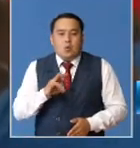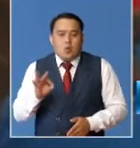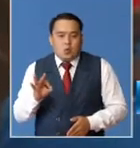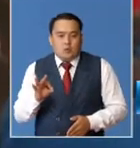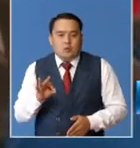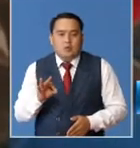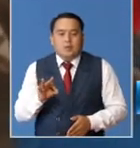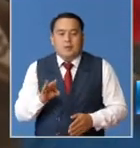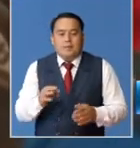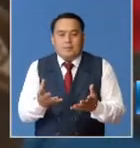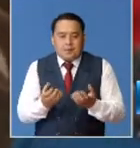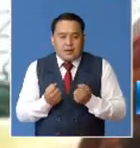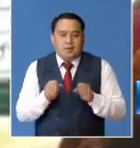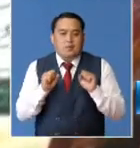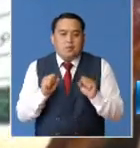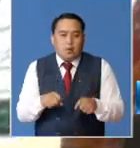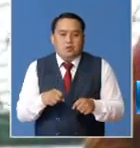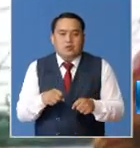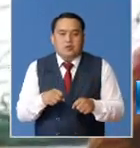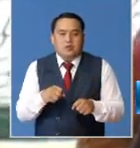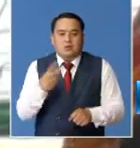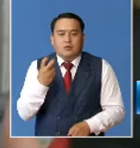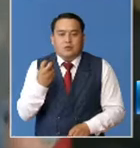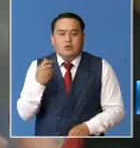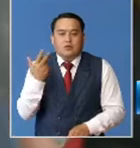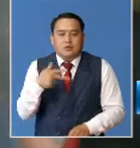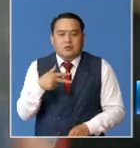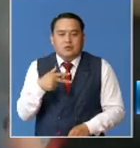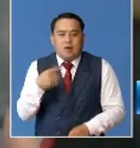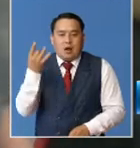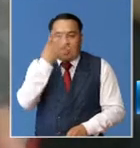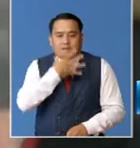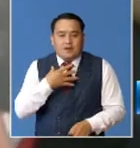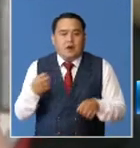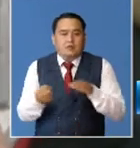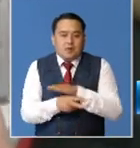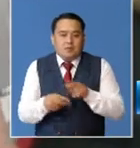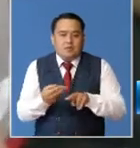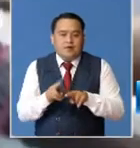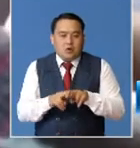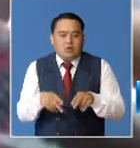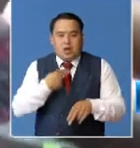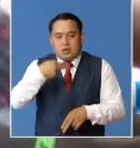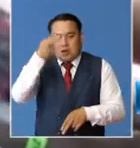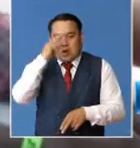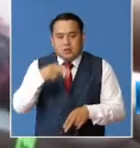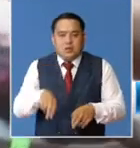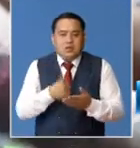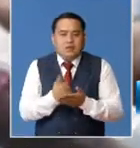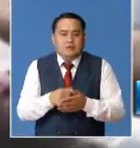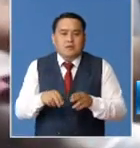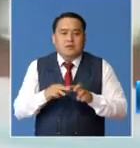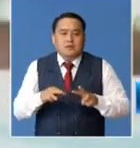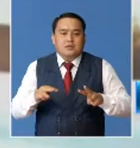организации Lifeline, на борту которого находится свыше 230 африканских мигрантов. Об этом заявил итальянский премьер Джузеппе